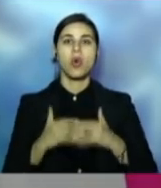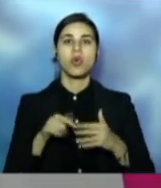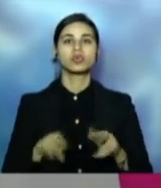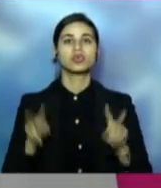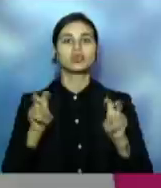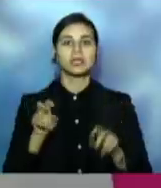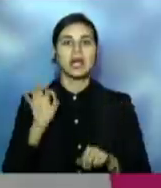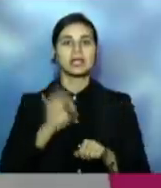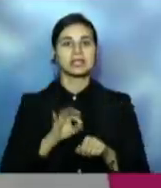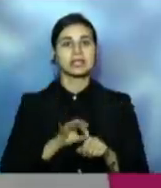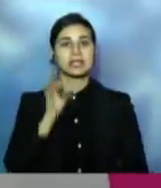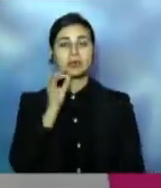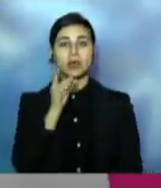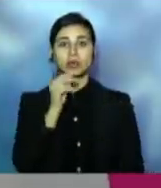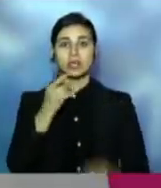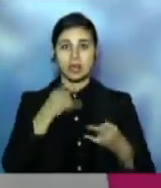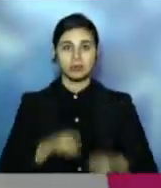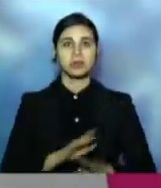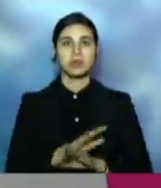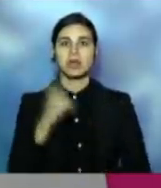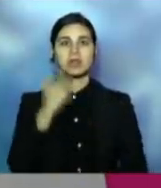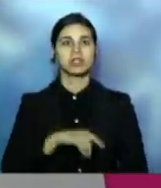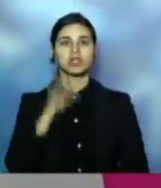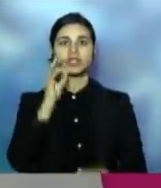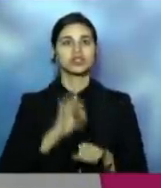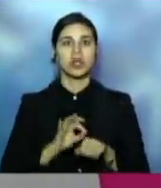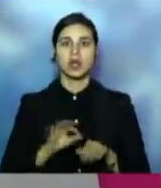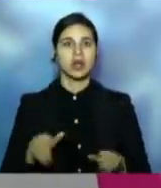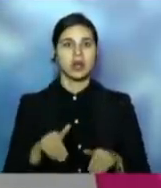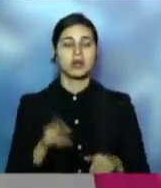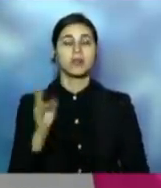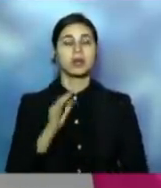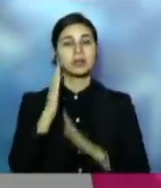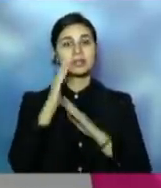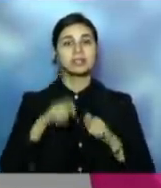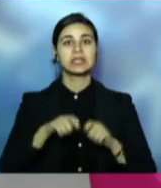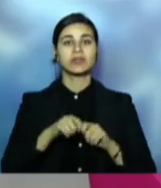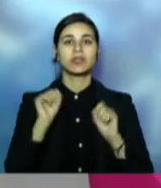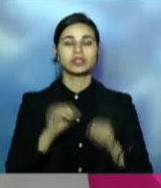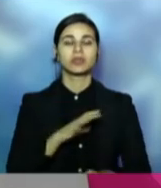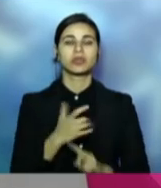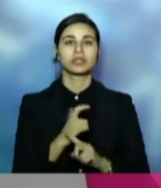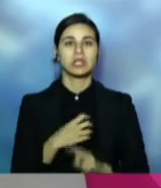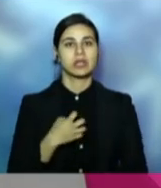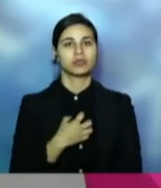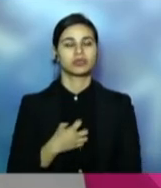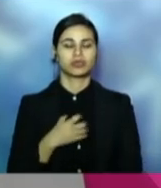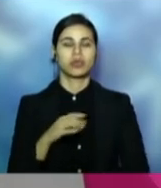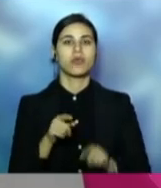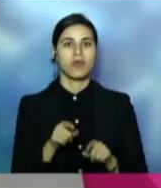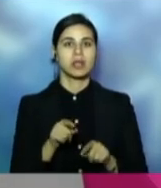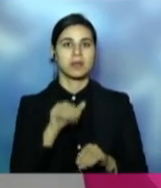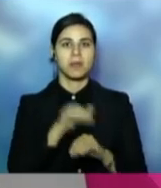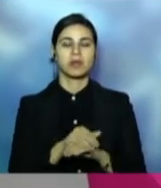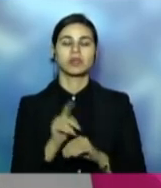და მთავრდება ორსულობის დასრულების შემდეგ. თუმცა ძილის დარღვევა შეიძლება აღმოჩნდეს ძალიან მნიშვნელოვანი ხელშემწყობი